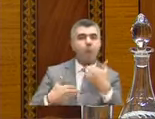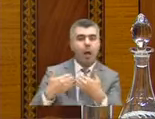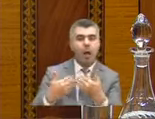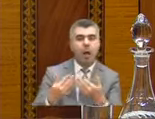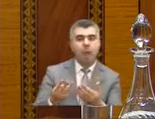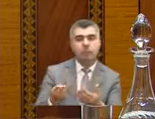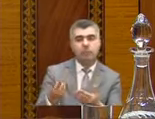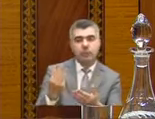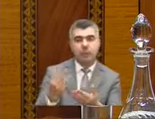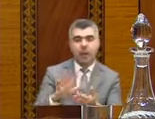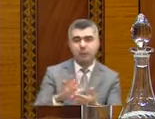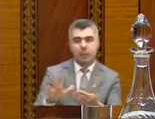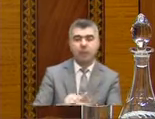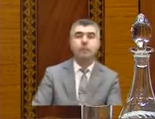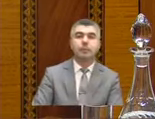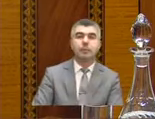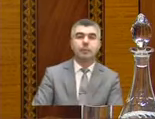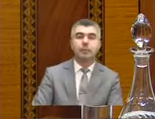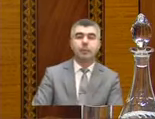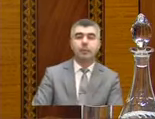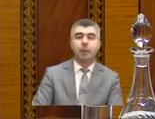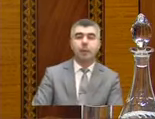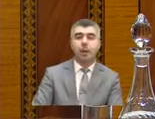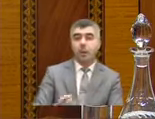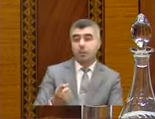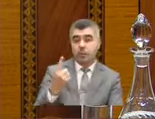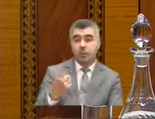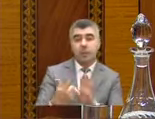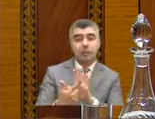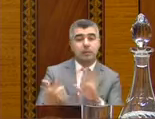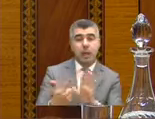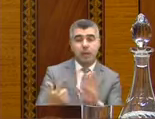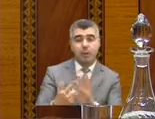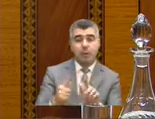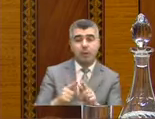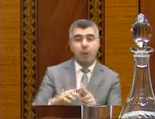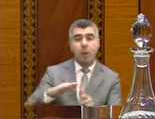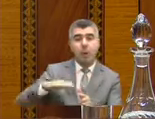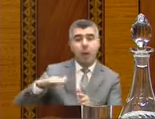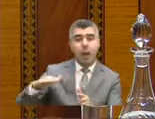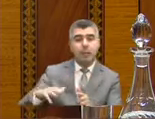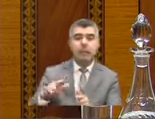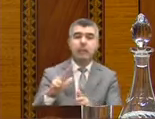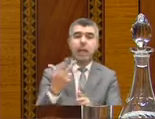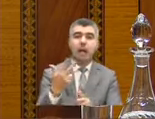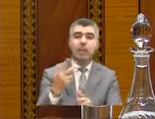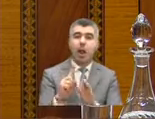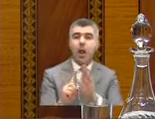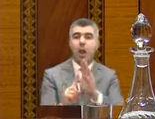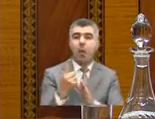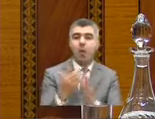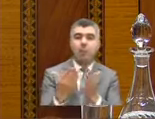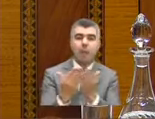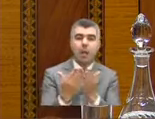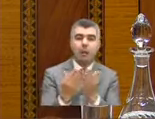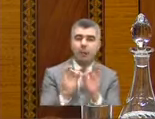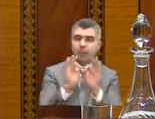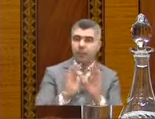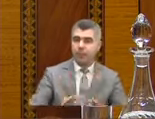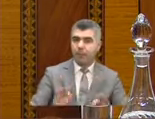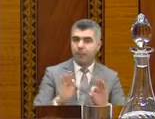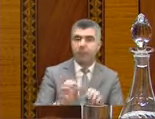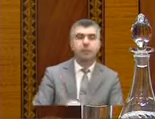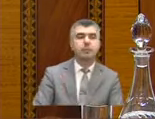درهم، وإلى 175 درهم من كل ولد من الأولاد الثلاث الأوائل غير المتمدرسين.